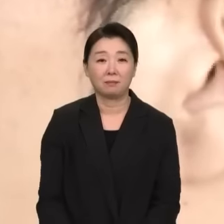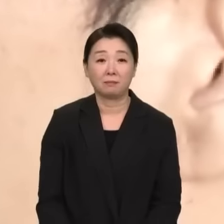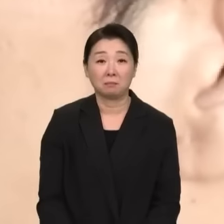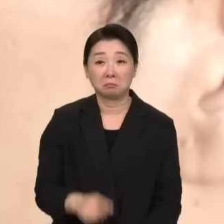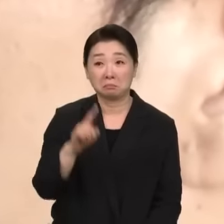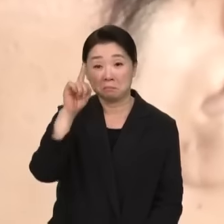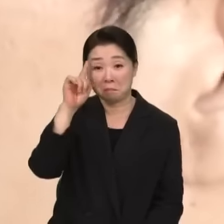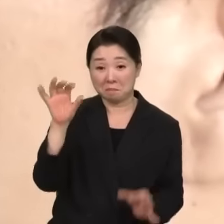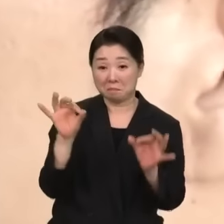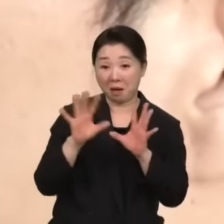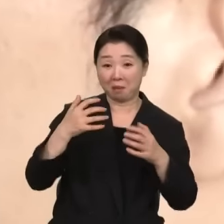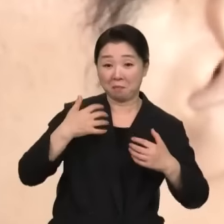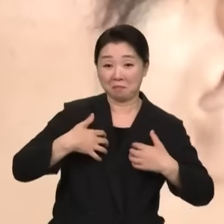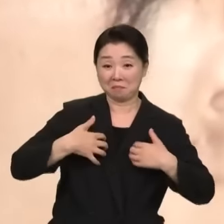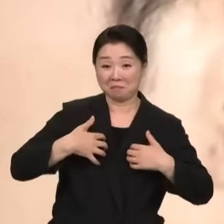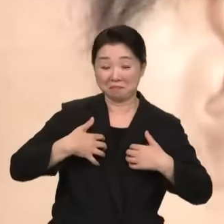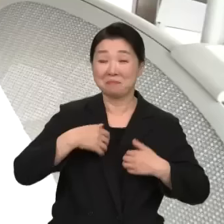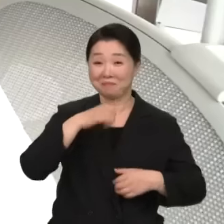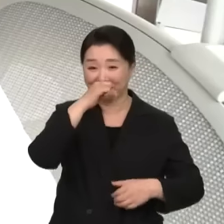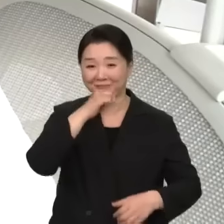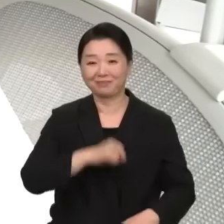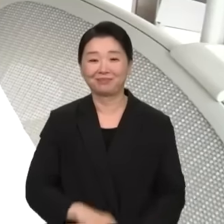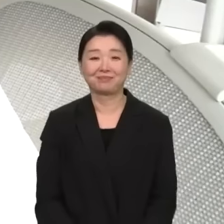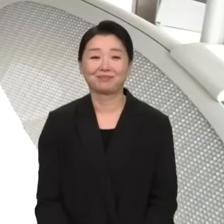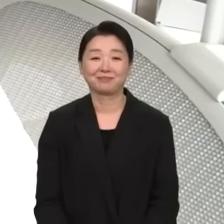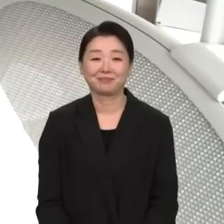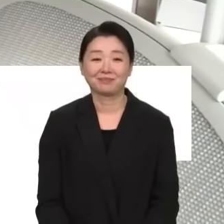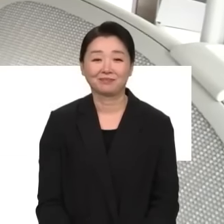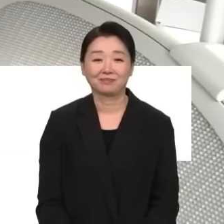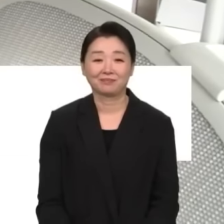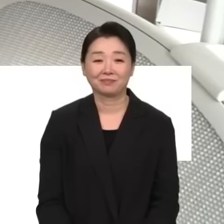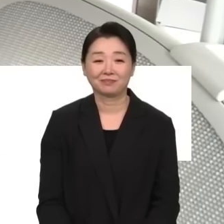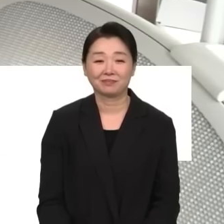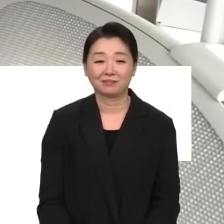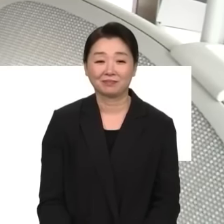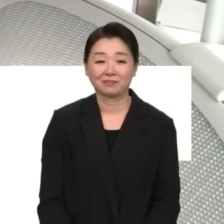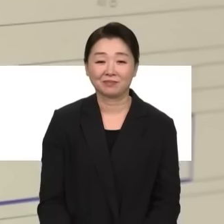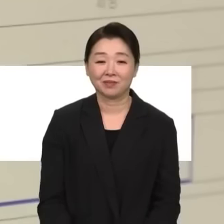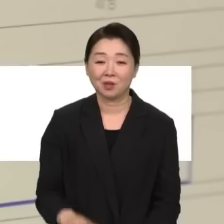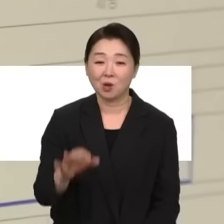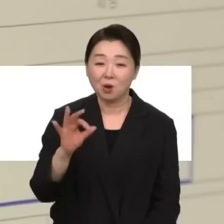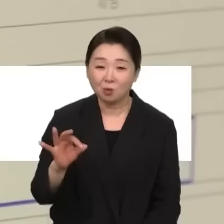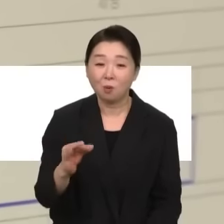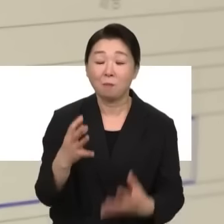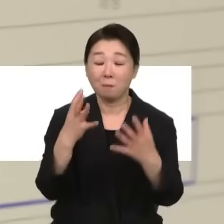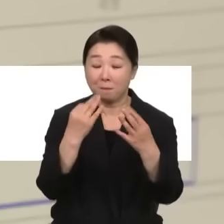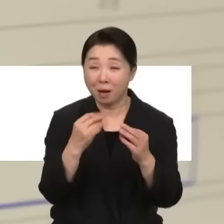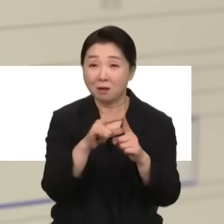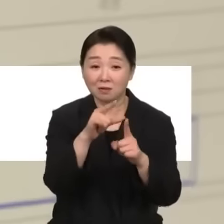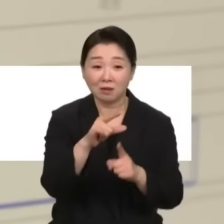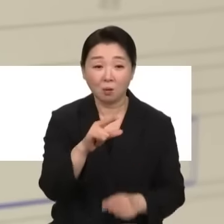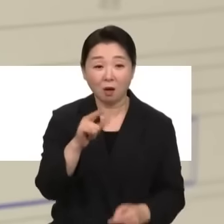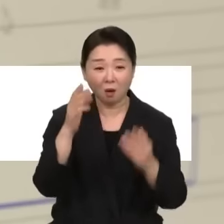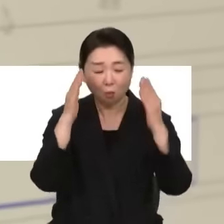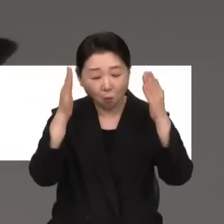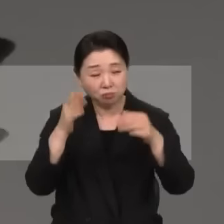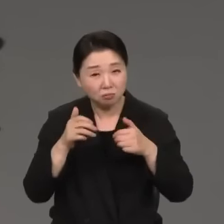예상치 못한 반가운 운세도 나왔습니다. 사주에서 얘기하는 제일 돈이 많은 글자예요. 되게 학구적인 사주기도